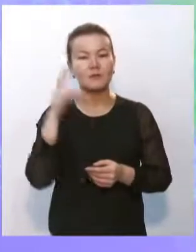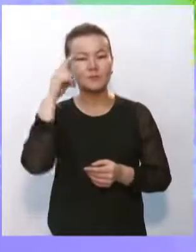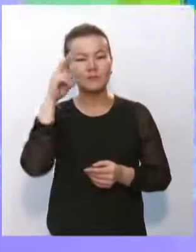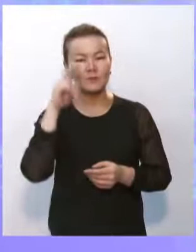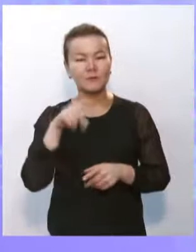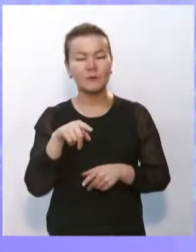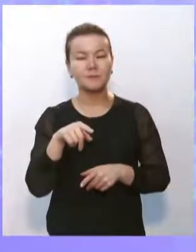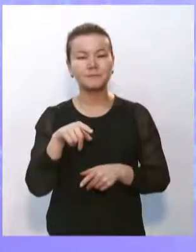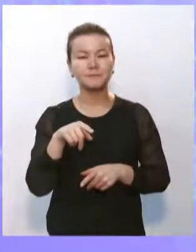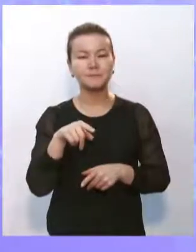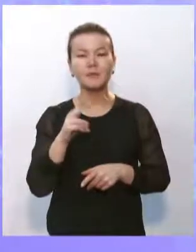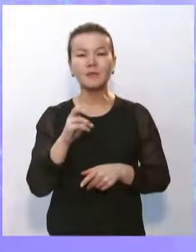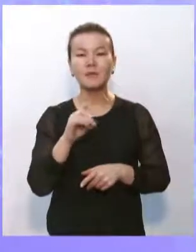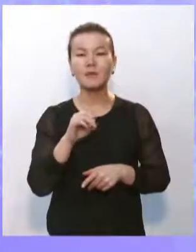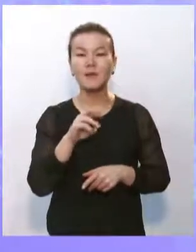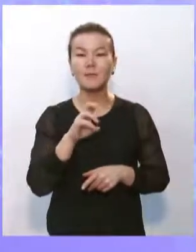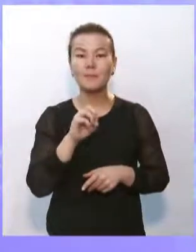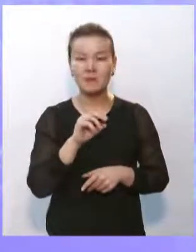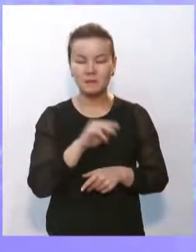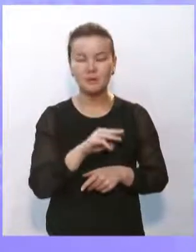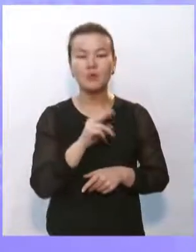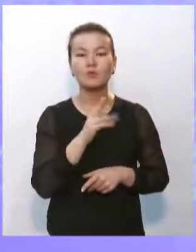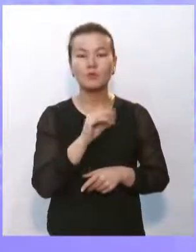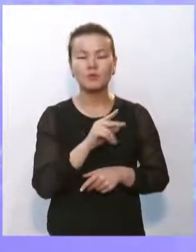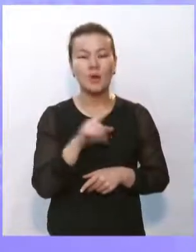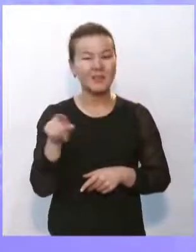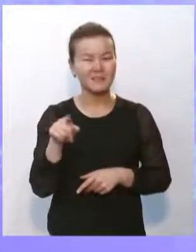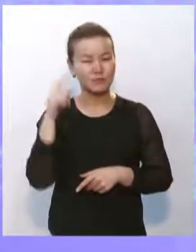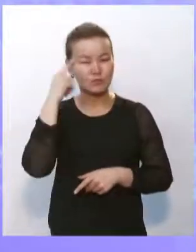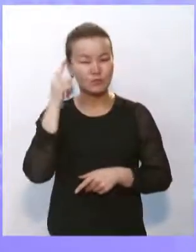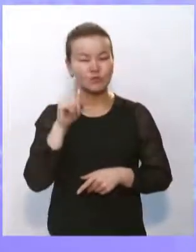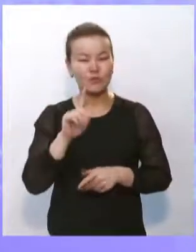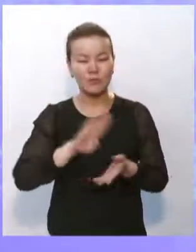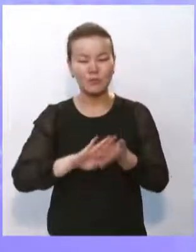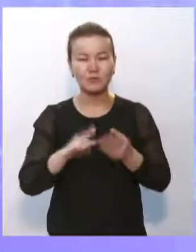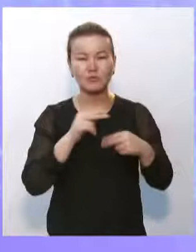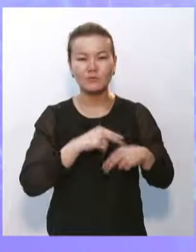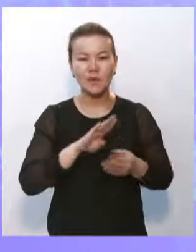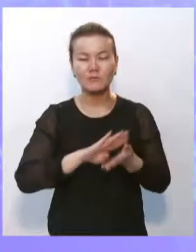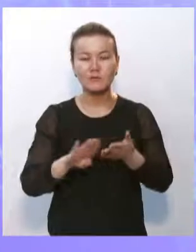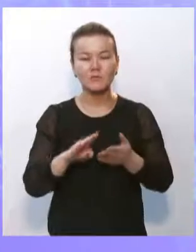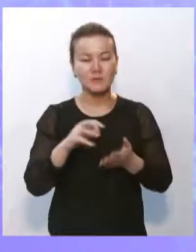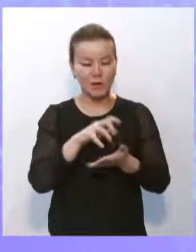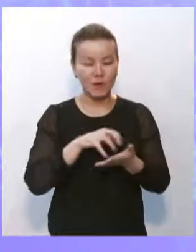они считают без труда без калькуляторов и пальчиков